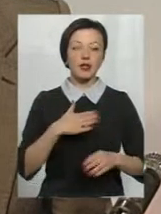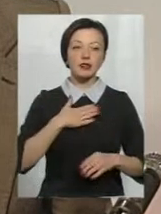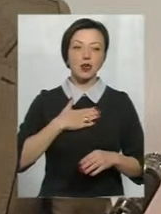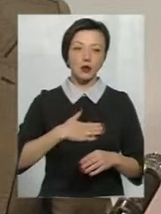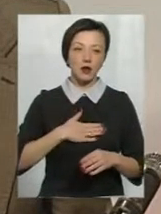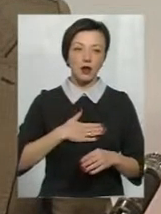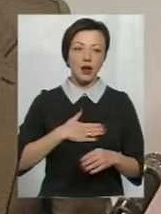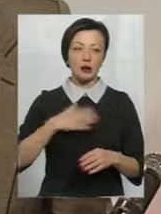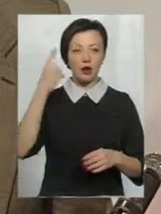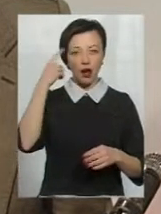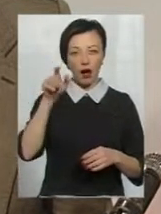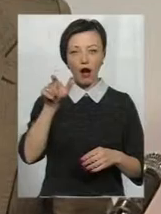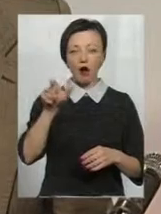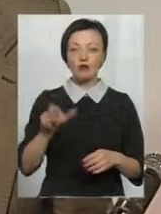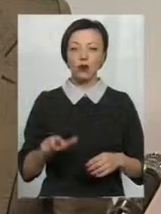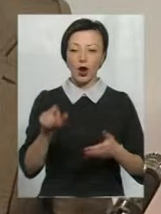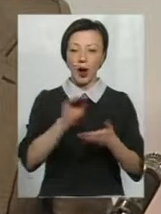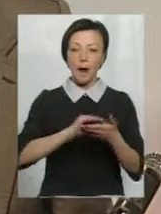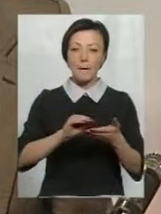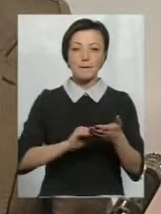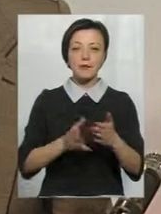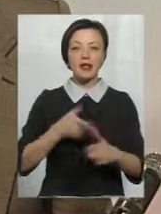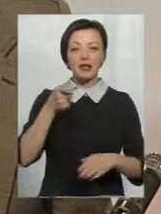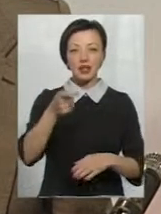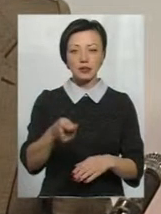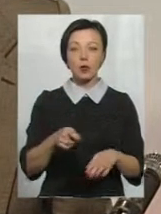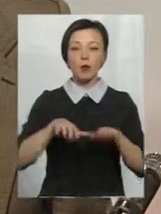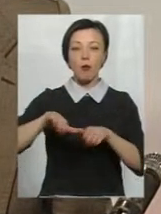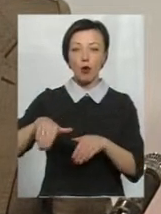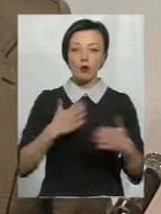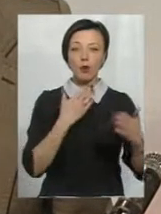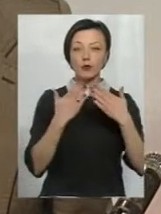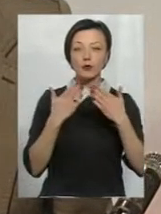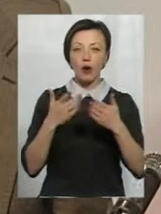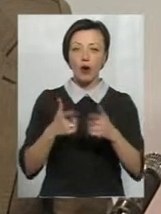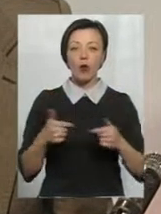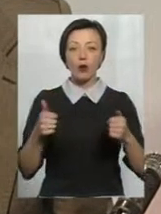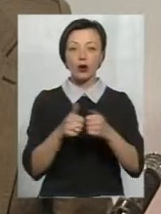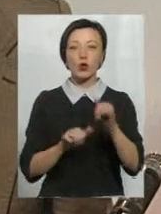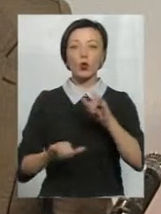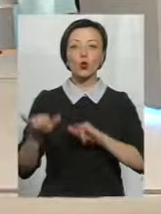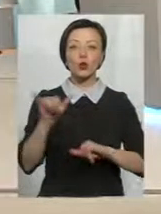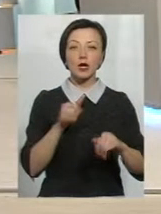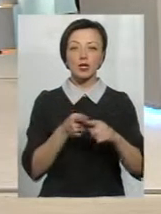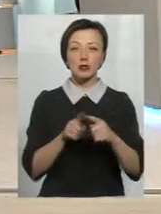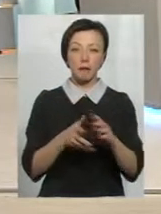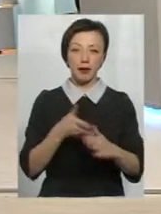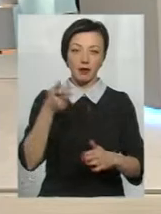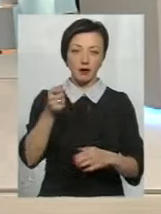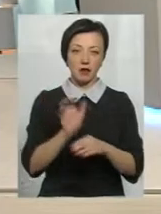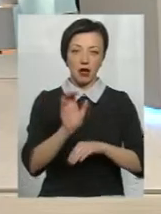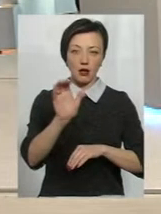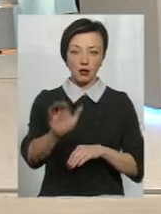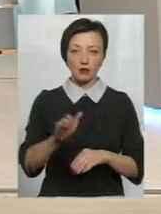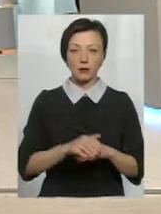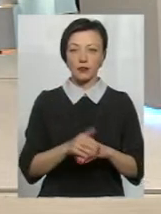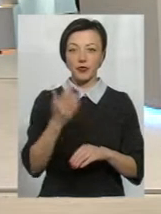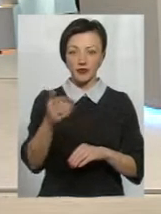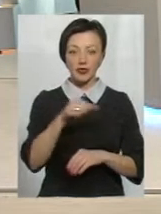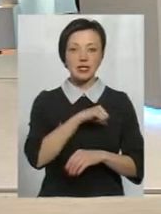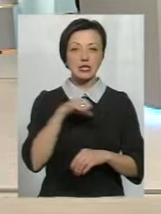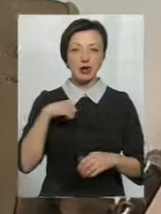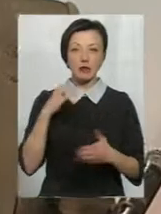задовільняти так автора петиції, і вже потім комунікувати з тим органом, до якого та петиція була адресована. Альона, ви самі є